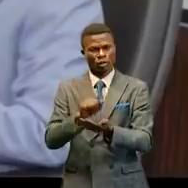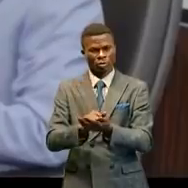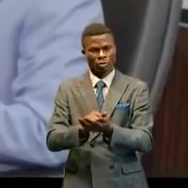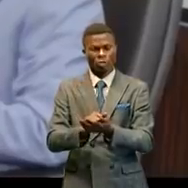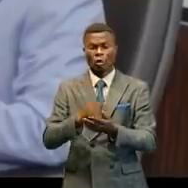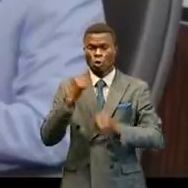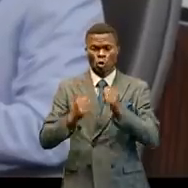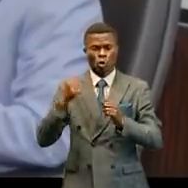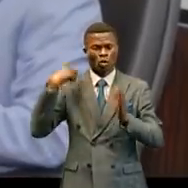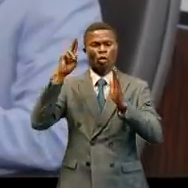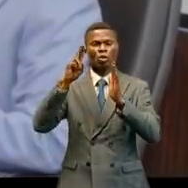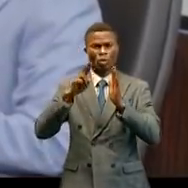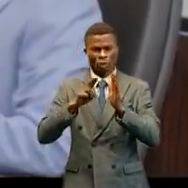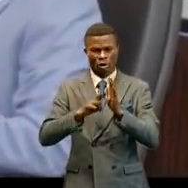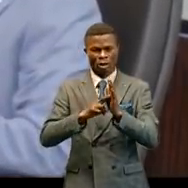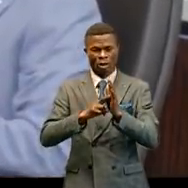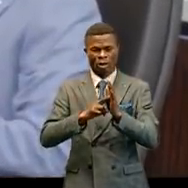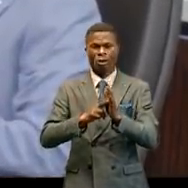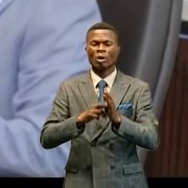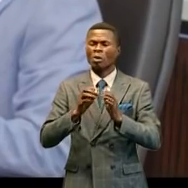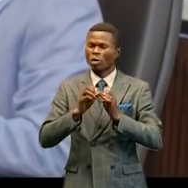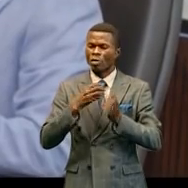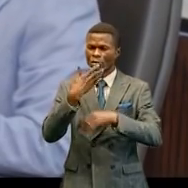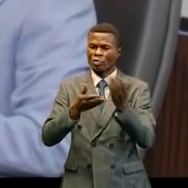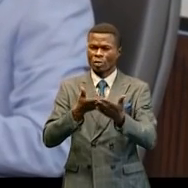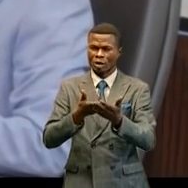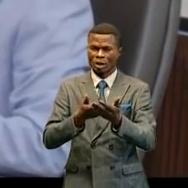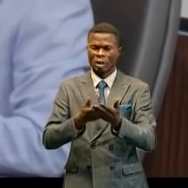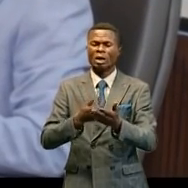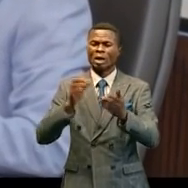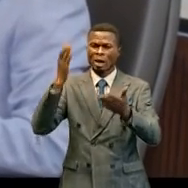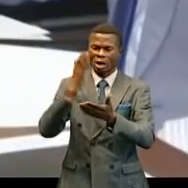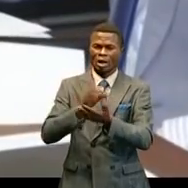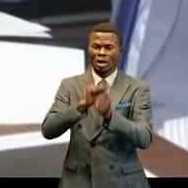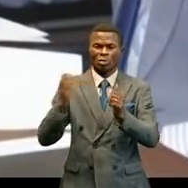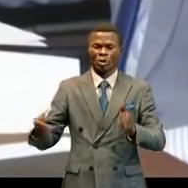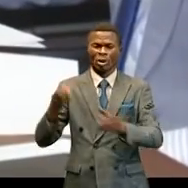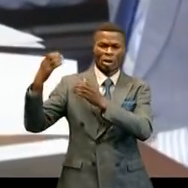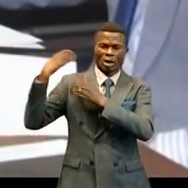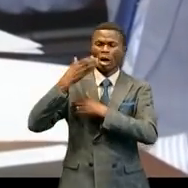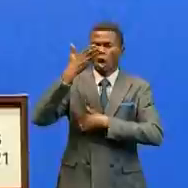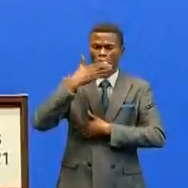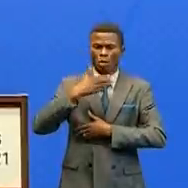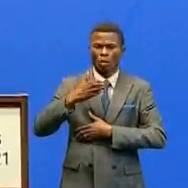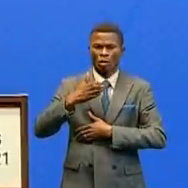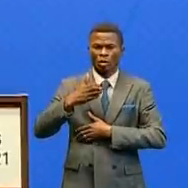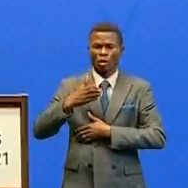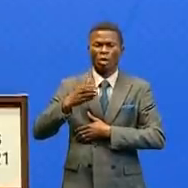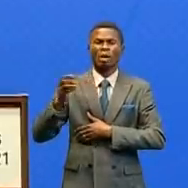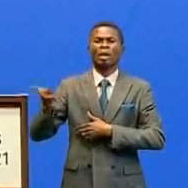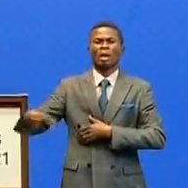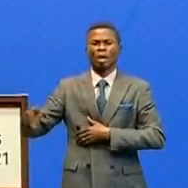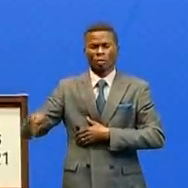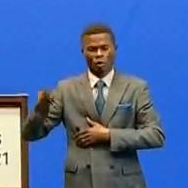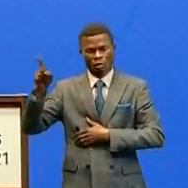les efforts du gouvernement sont dorénavant déployés pour relever les défis de prise en charge médicale à l'intérieur du